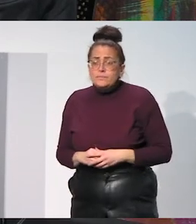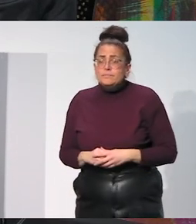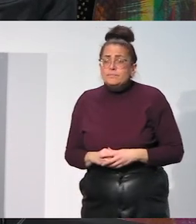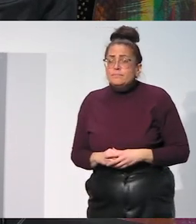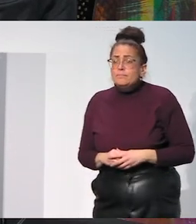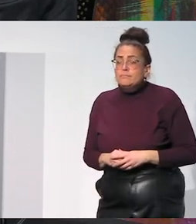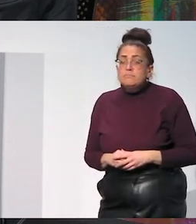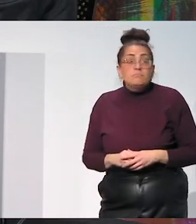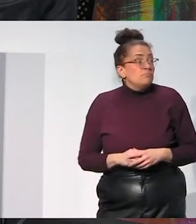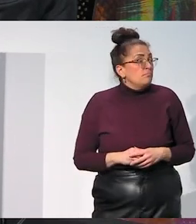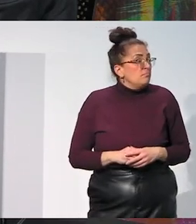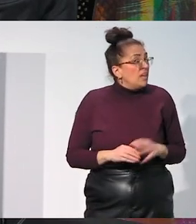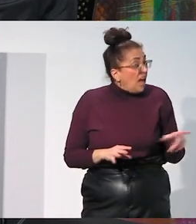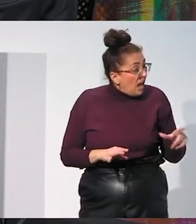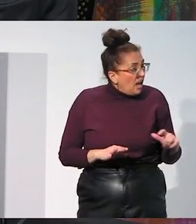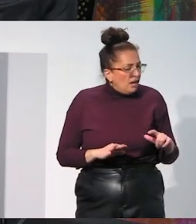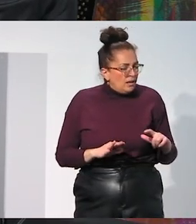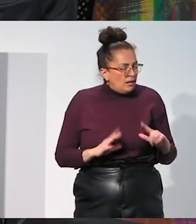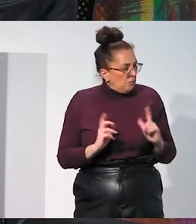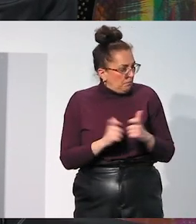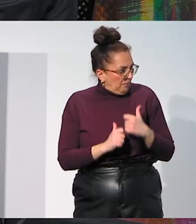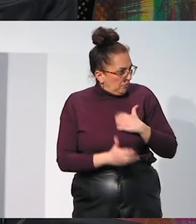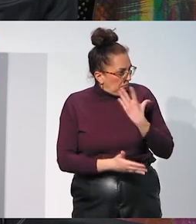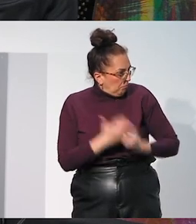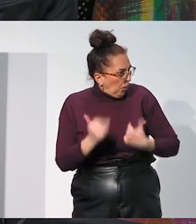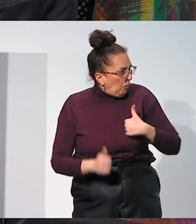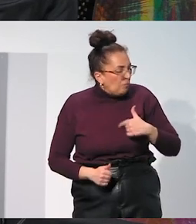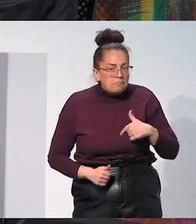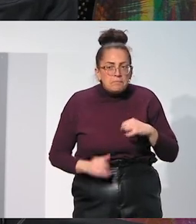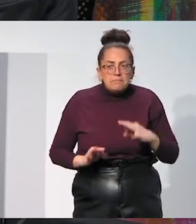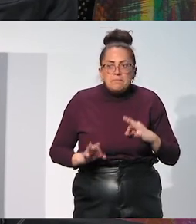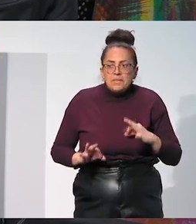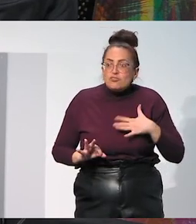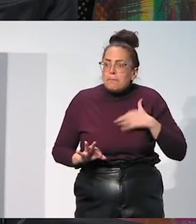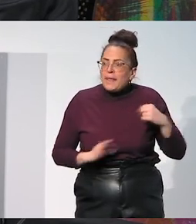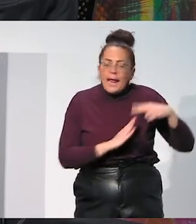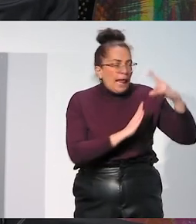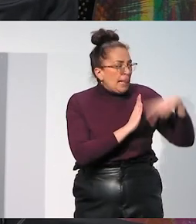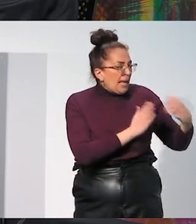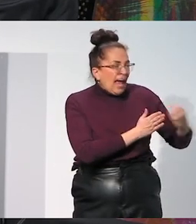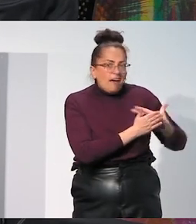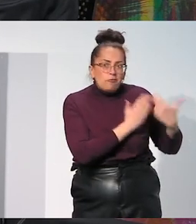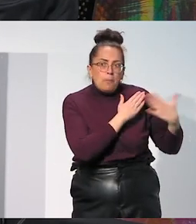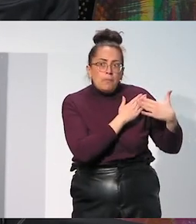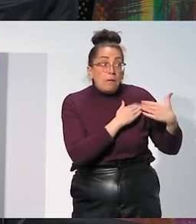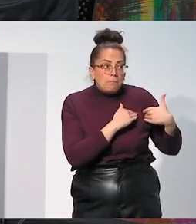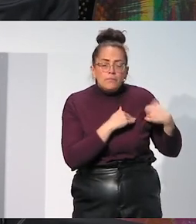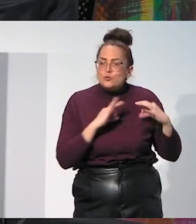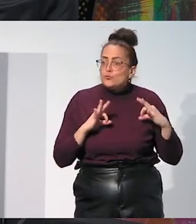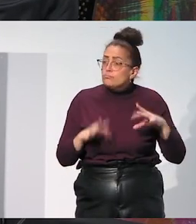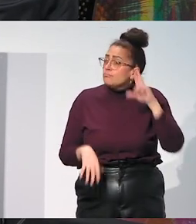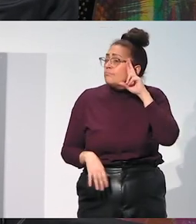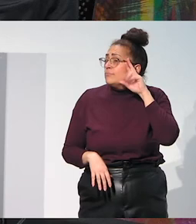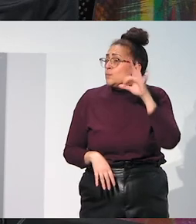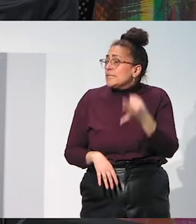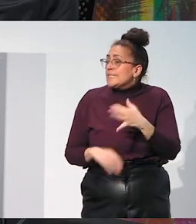mais c'est ça que j'aime bien dans les lectures qui ne sont pas les miennes. Mais vous avez bien sûr tout à fait raison. Mais